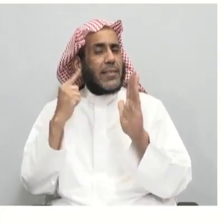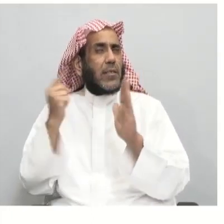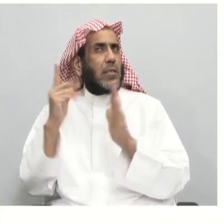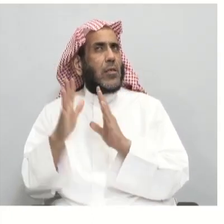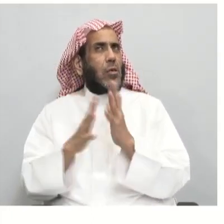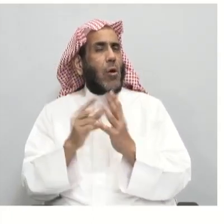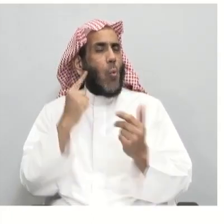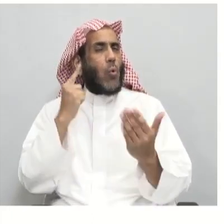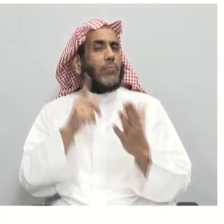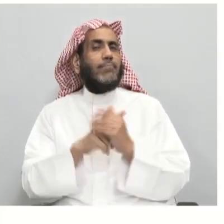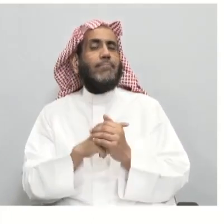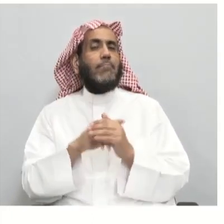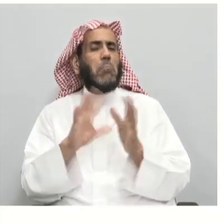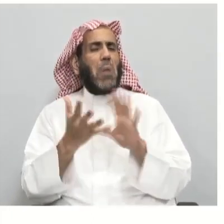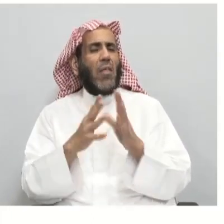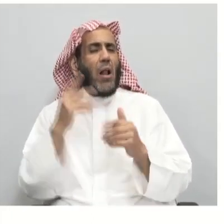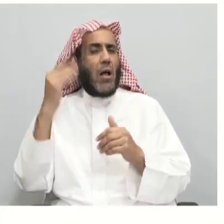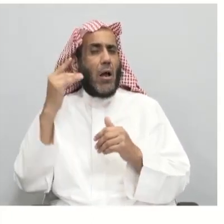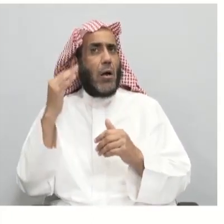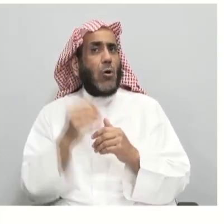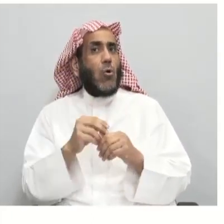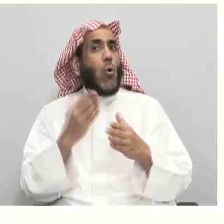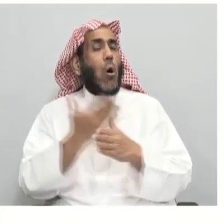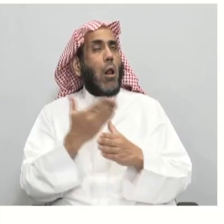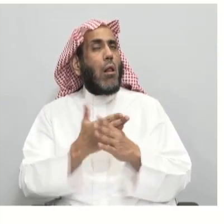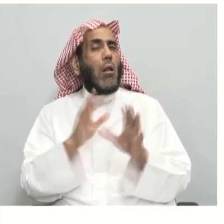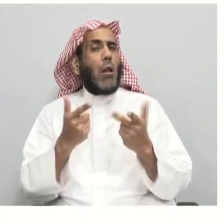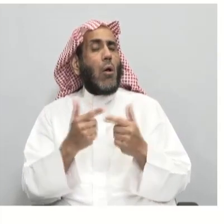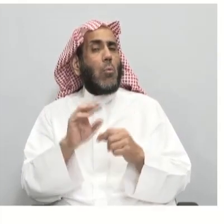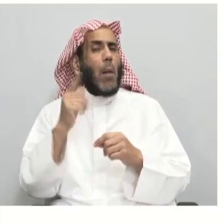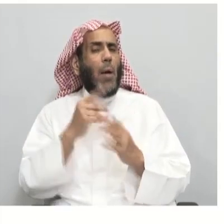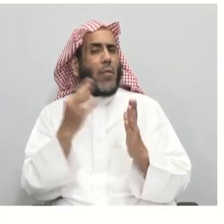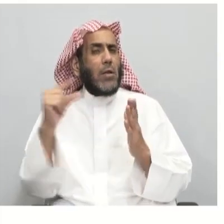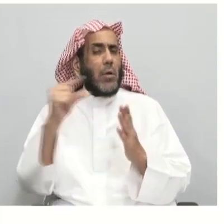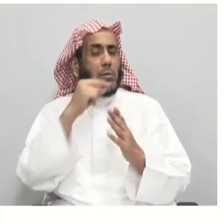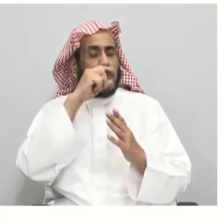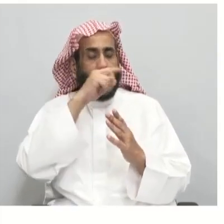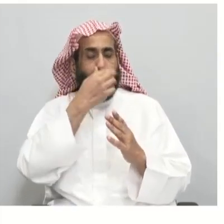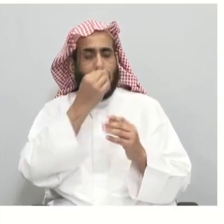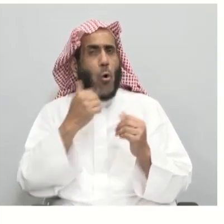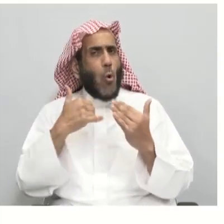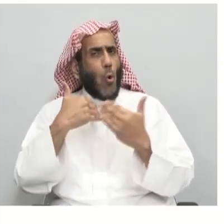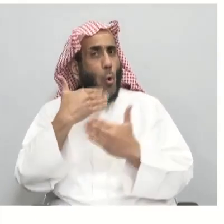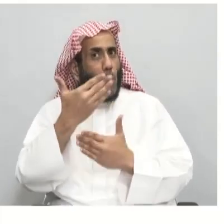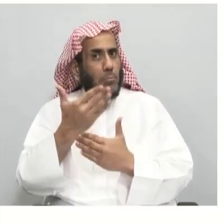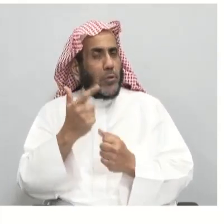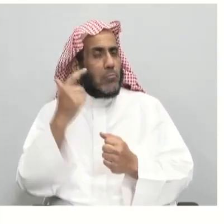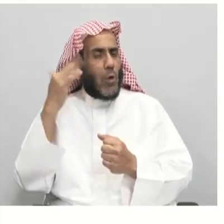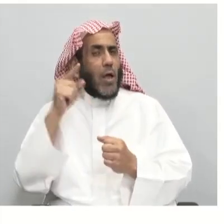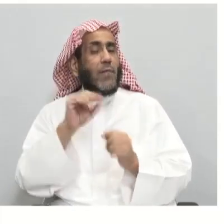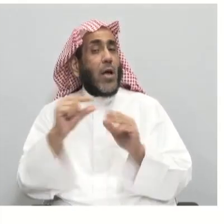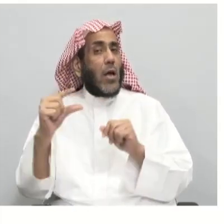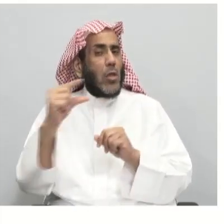عندما نستمع الى بعض الاراء اعلل او عندما استمع الى بعض العبارات ابدي رايي في هذه